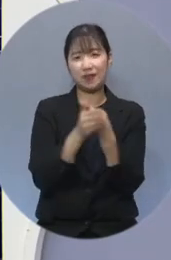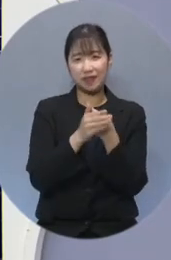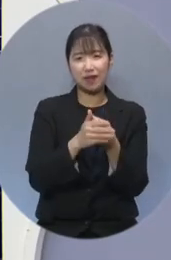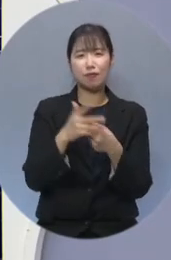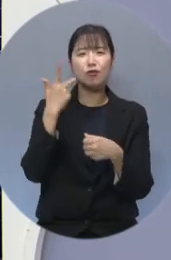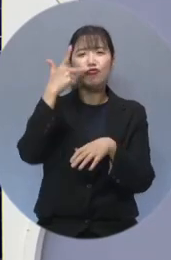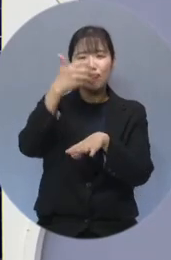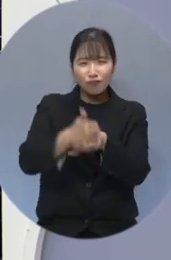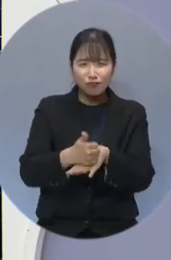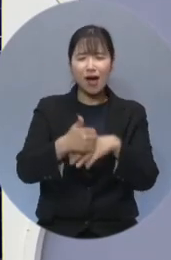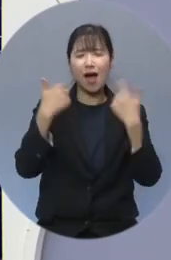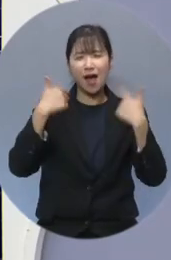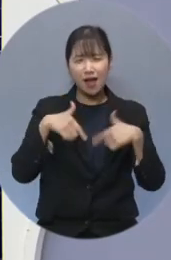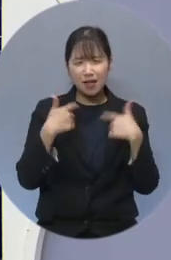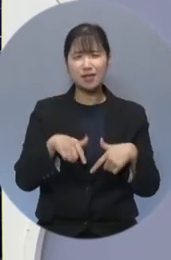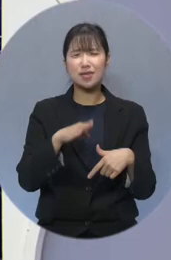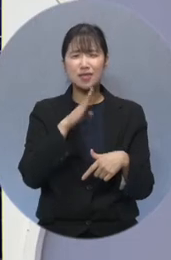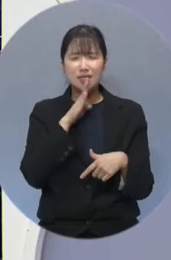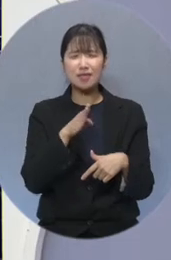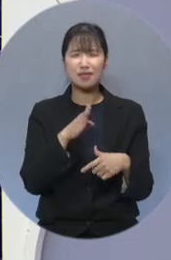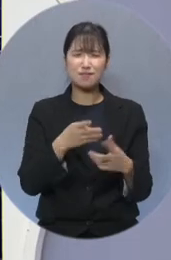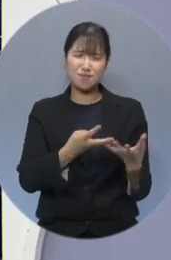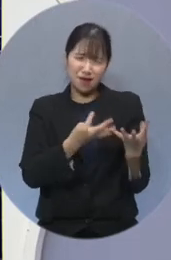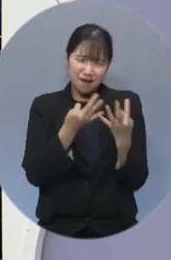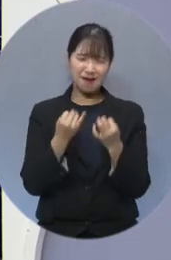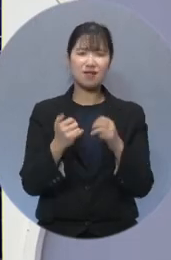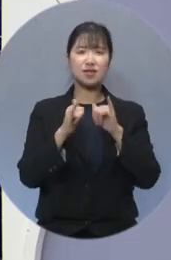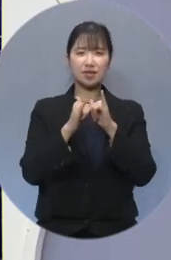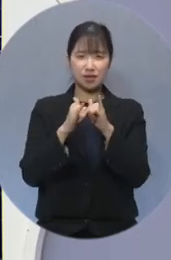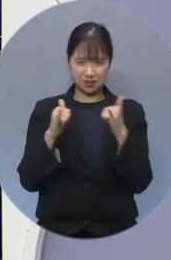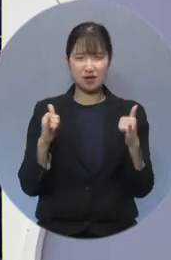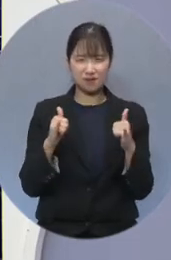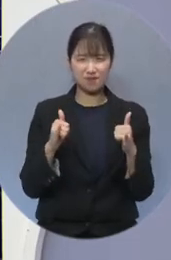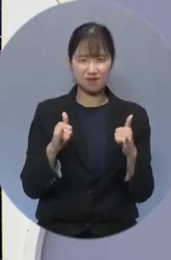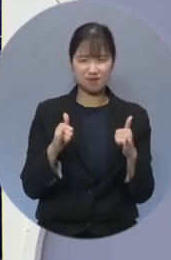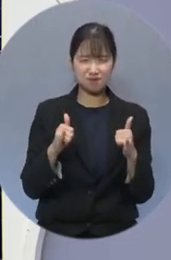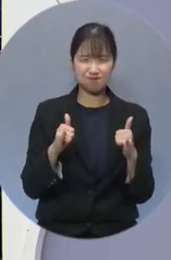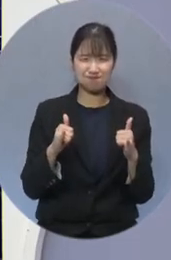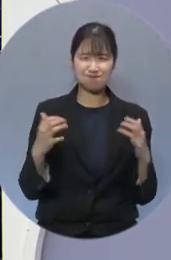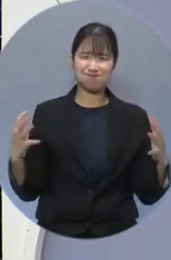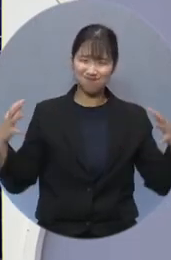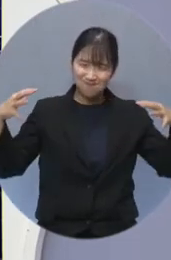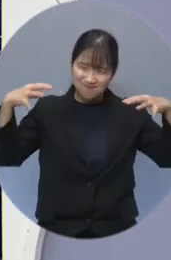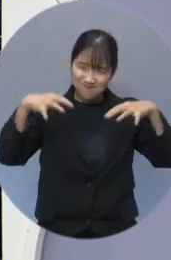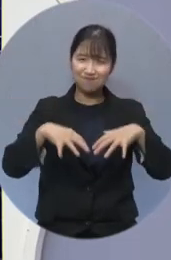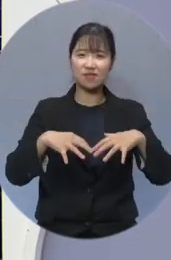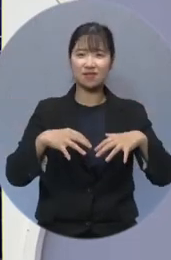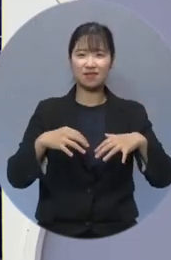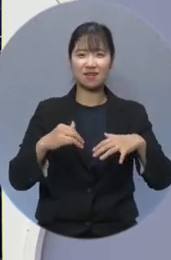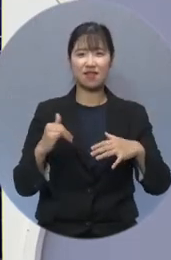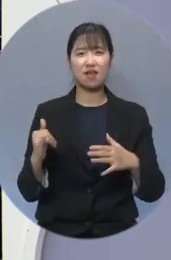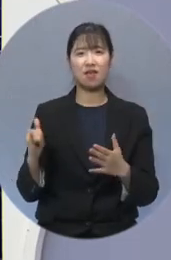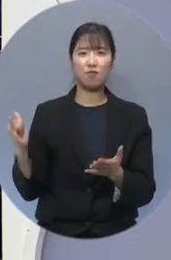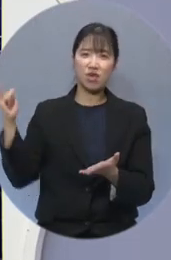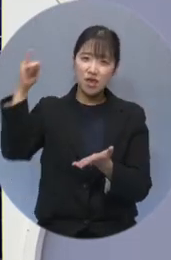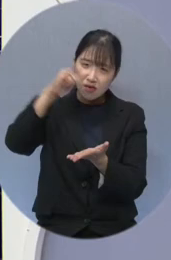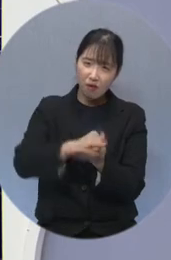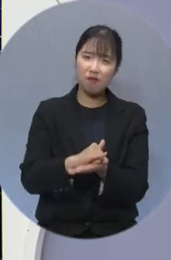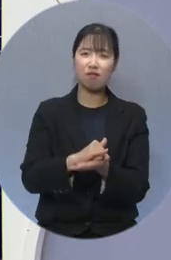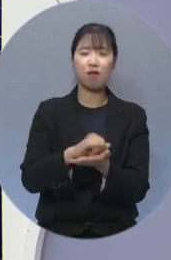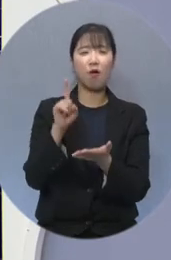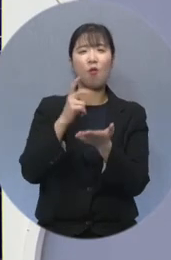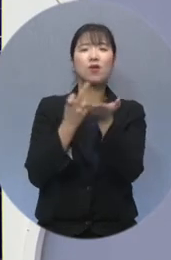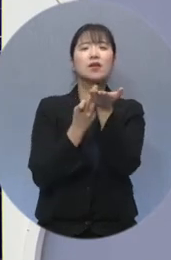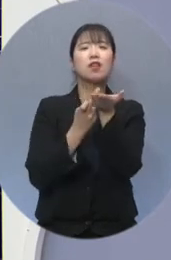수많은 말씀드렸다지만 뭐 수천만의 관광 수도권 또 전국의 관광객들이 지금 비행기를 타고 가는